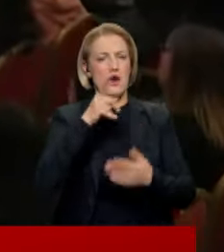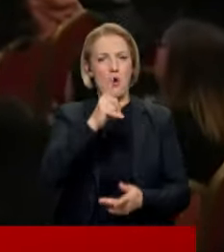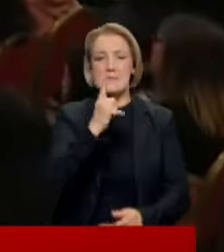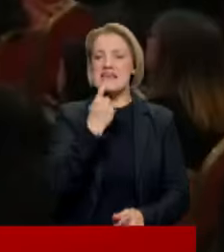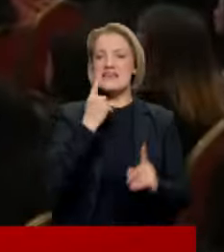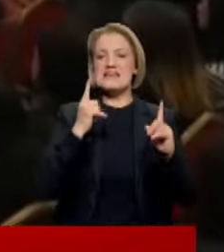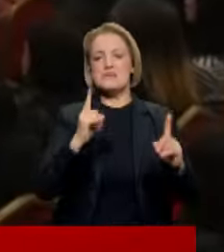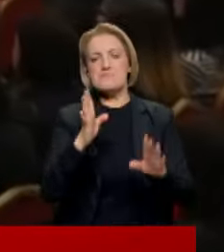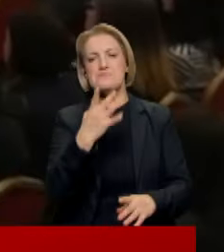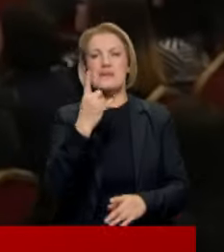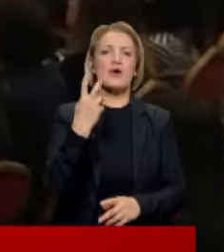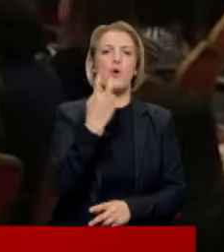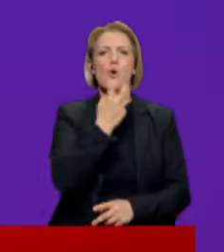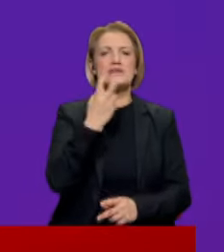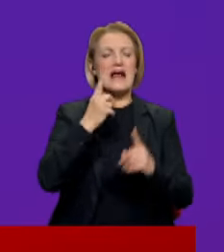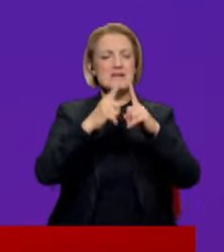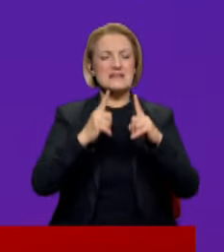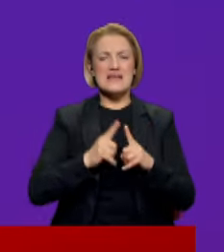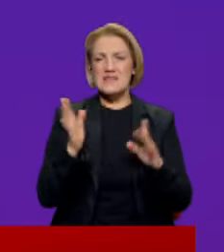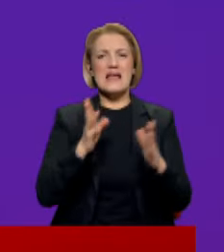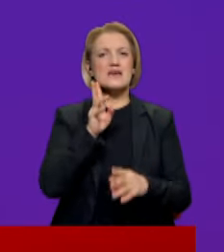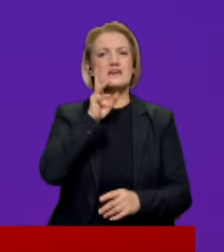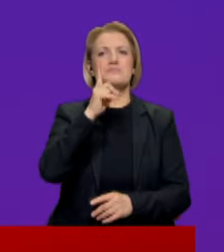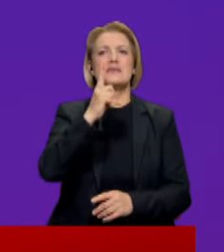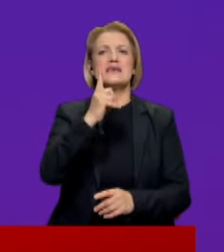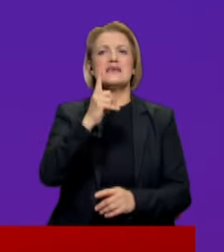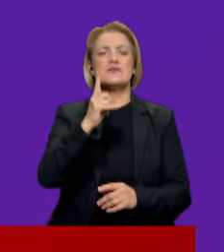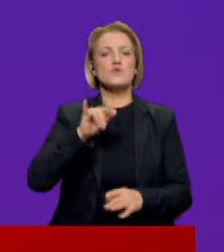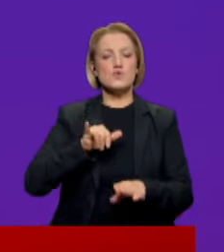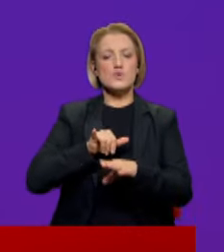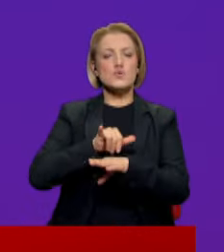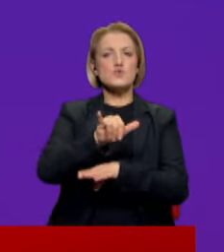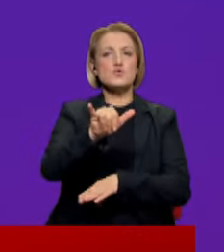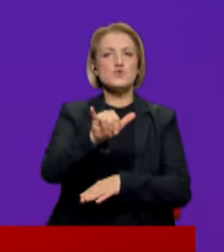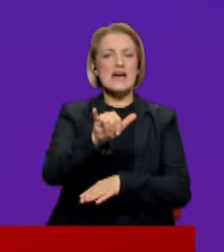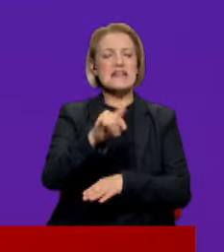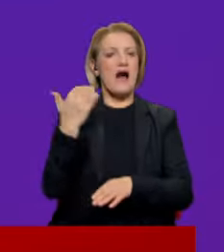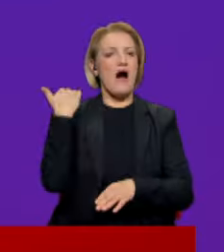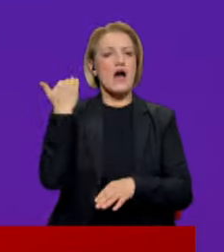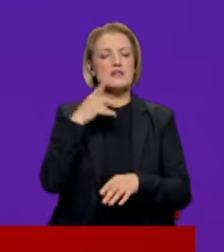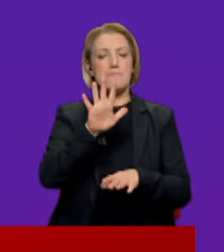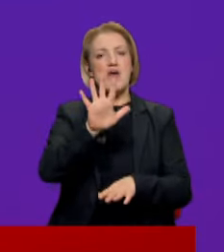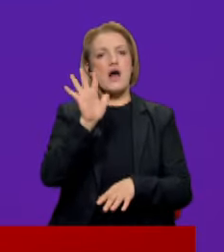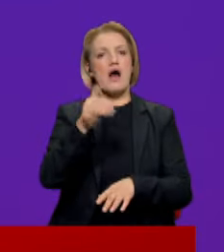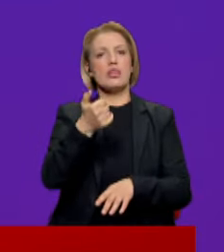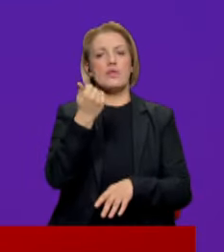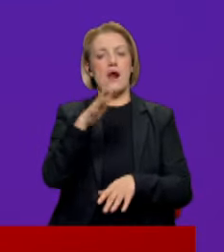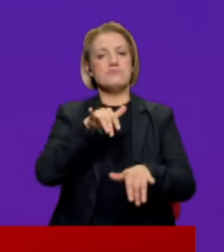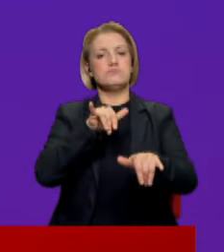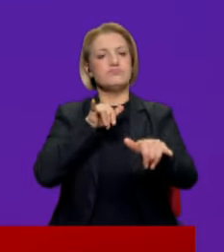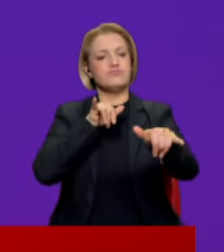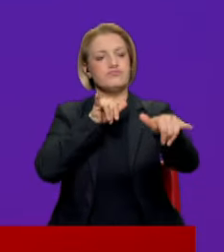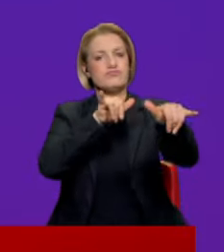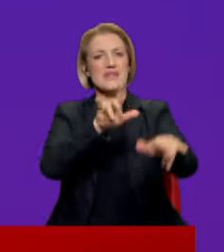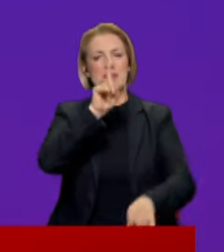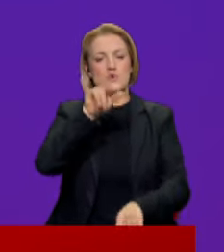bir yıllık ya da bir konserlik rakam ne yazık ki bir uçağa, arkasında 5-6 tane daha uçağın dizilerek gittiği